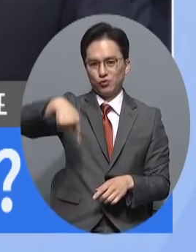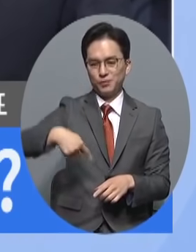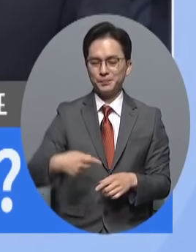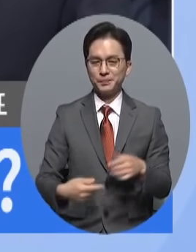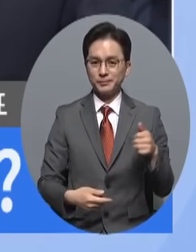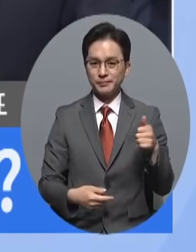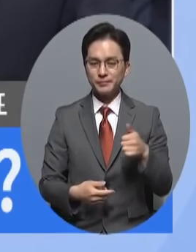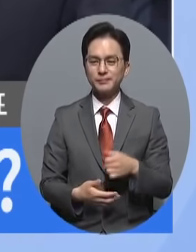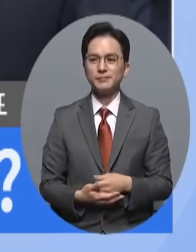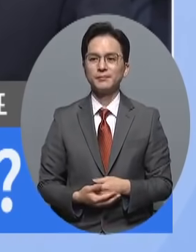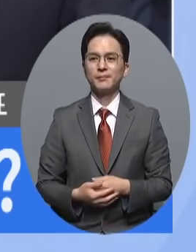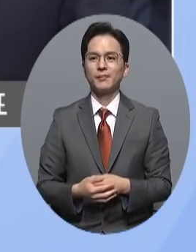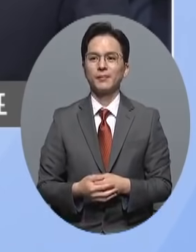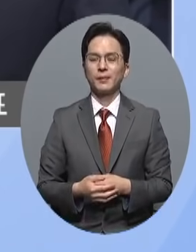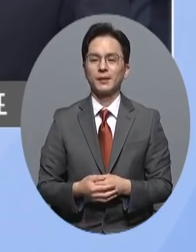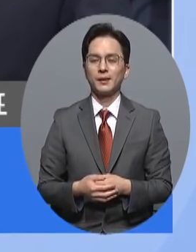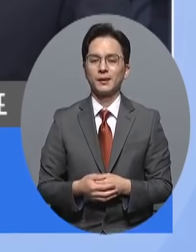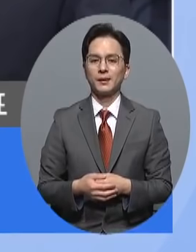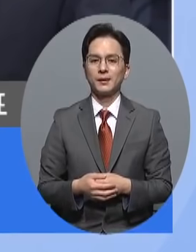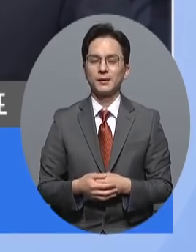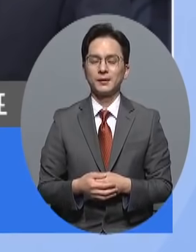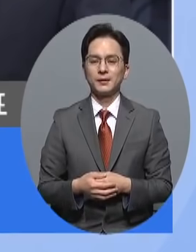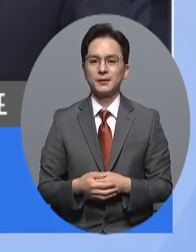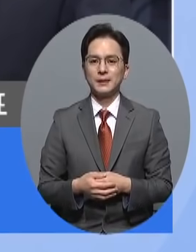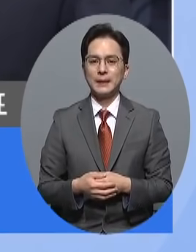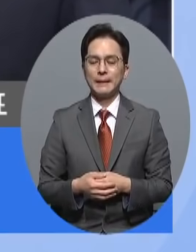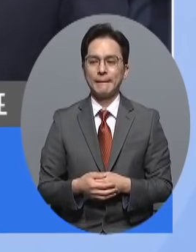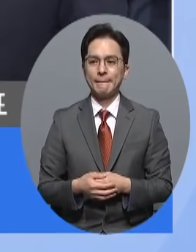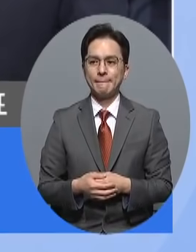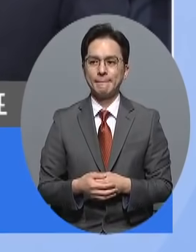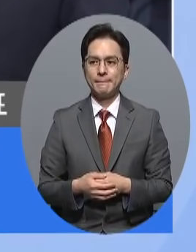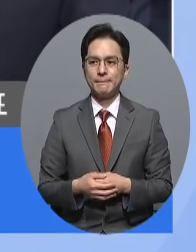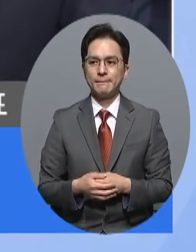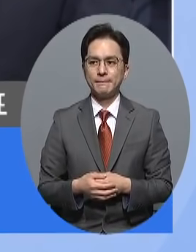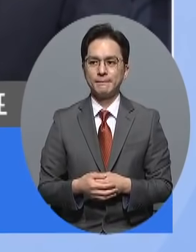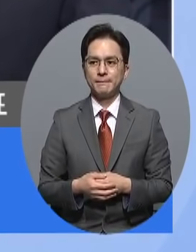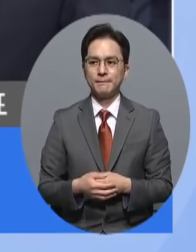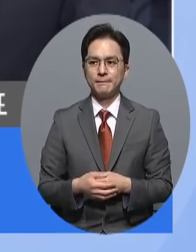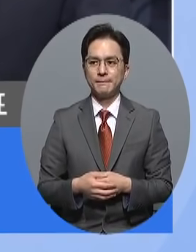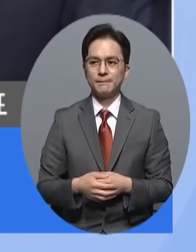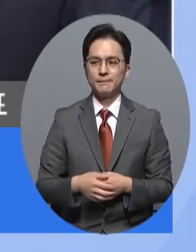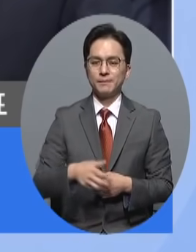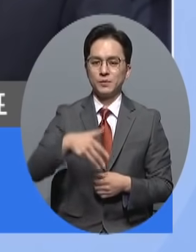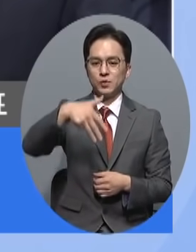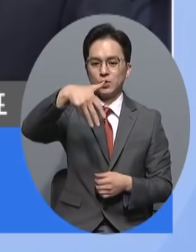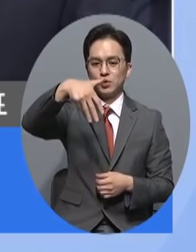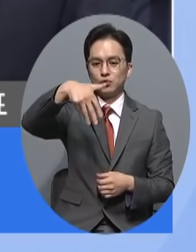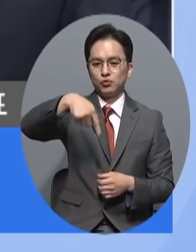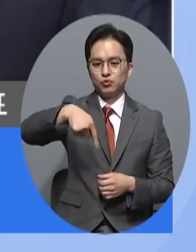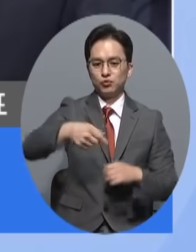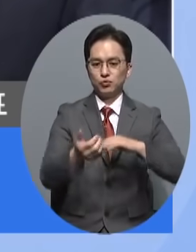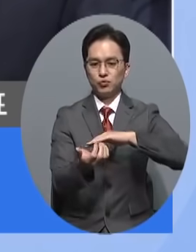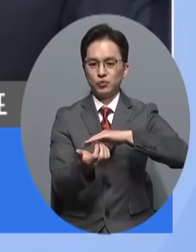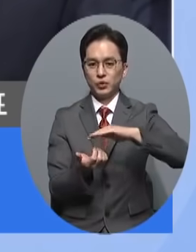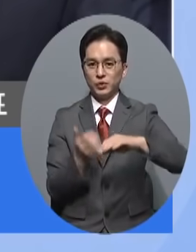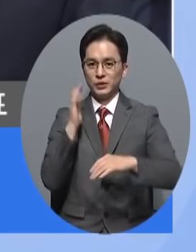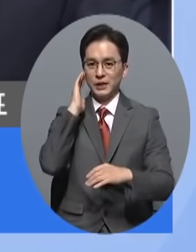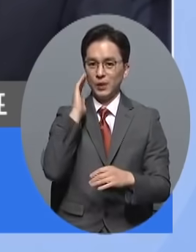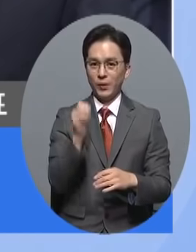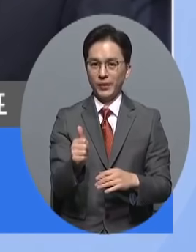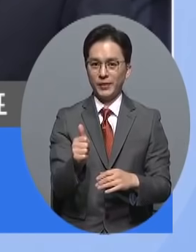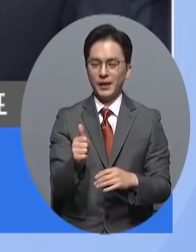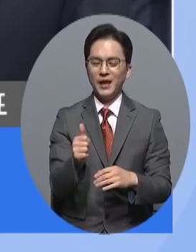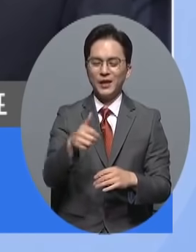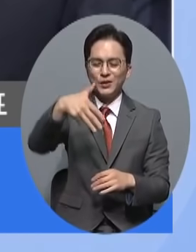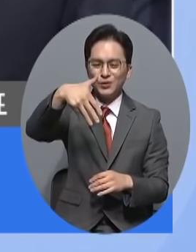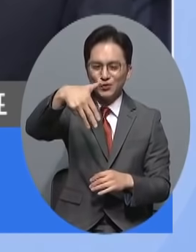장관 시절에 있었던 여러 가지 뭐 자범이라든지 이런 것 때문에 처음에 시작은 좀 위축된 모습이었습니다만 고발 사주 사건이 일어나고